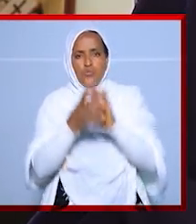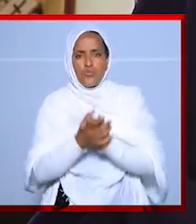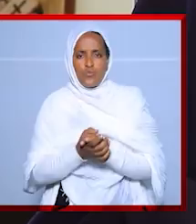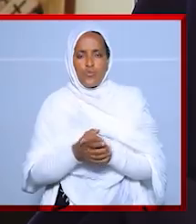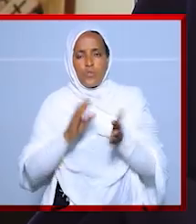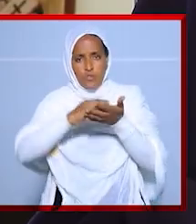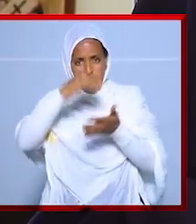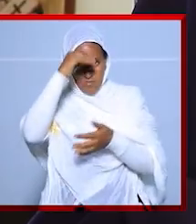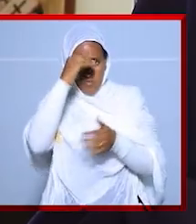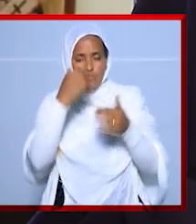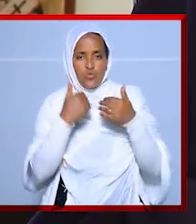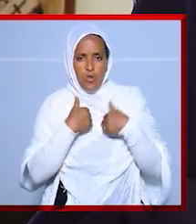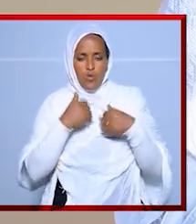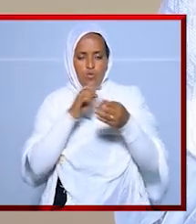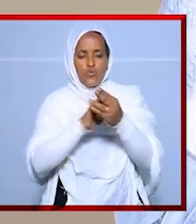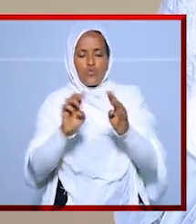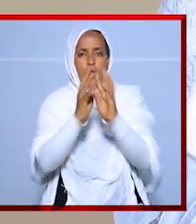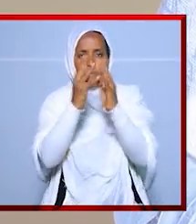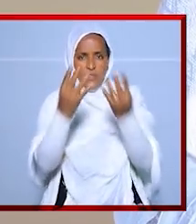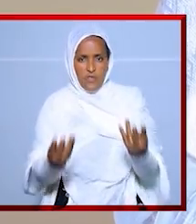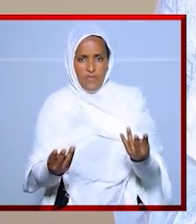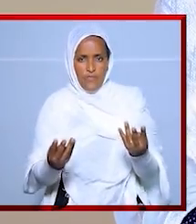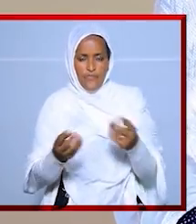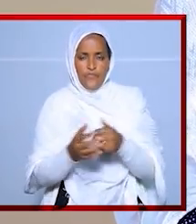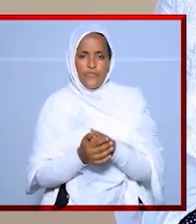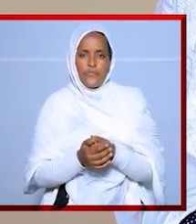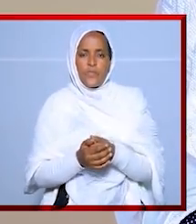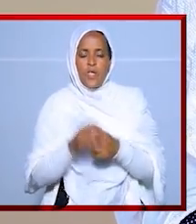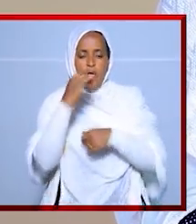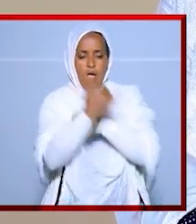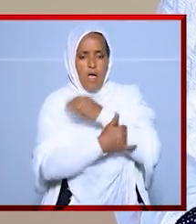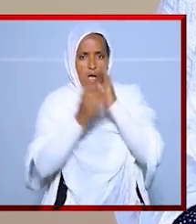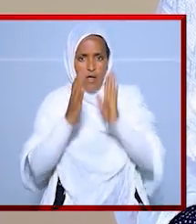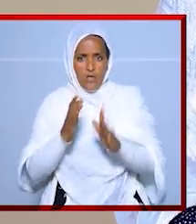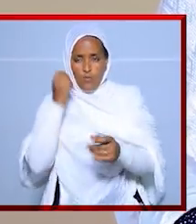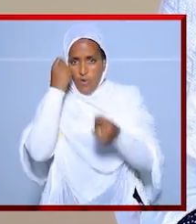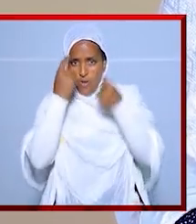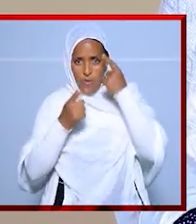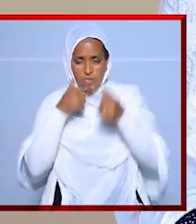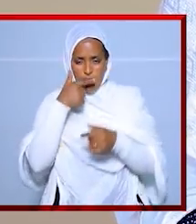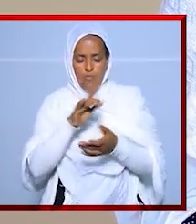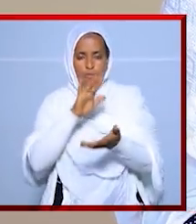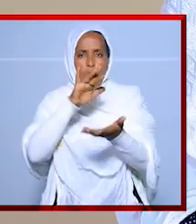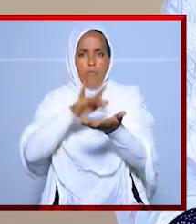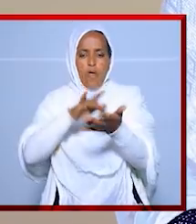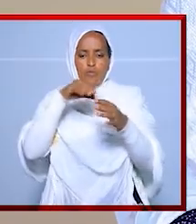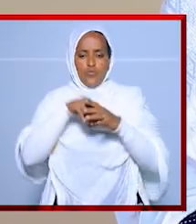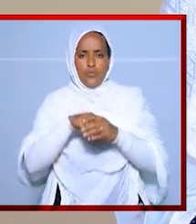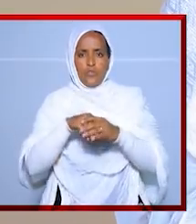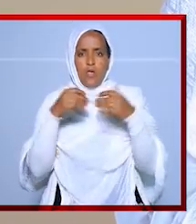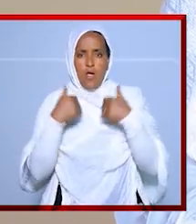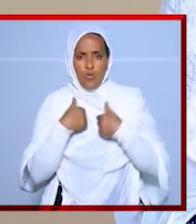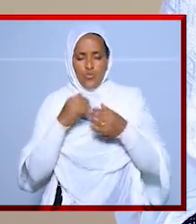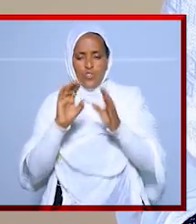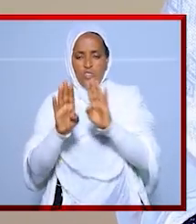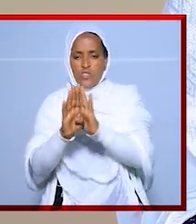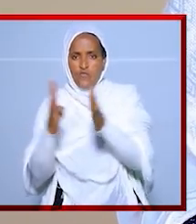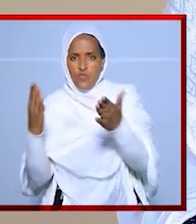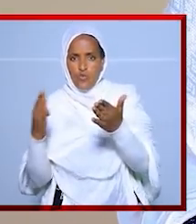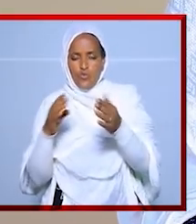ብዙ ትምህርቶች አሉ። ቅዱሳት መጻሕፍት አገራዊ መግባባት የሚባለው በመካከል ያሉትን